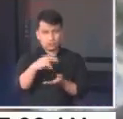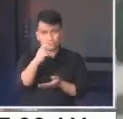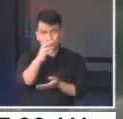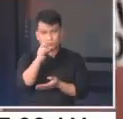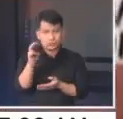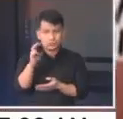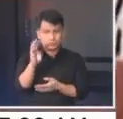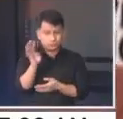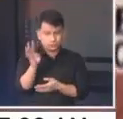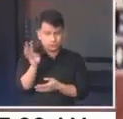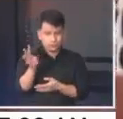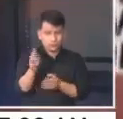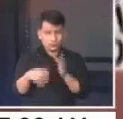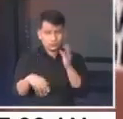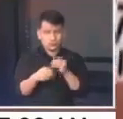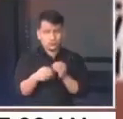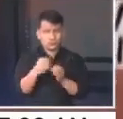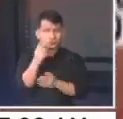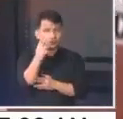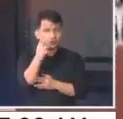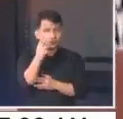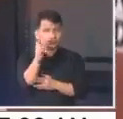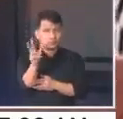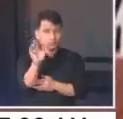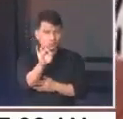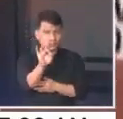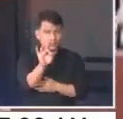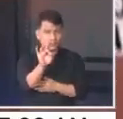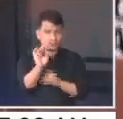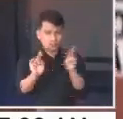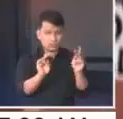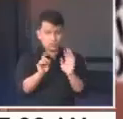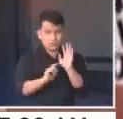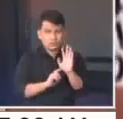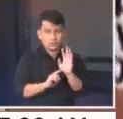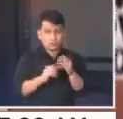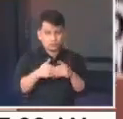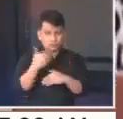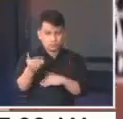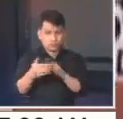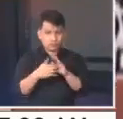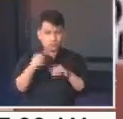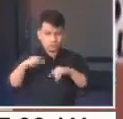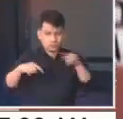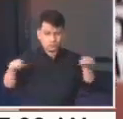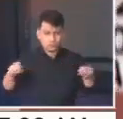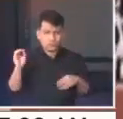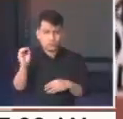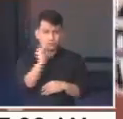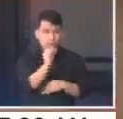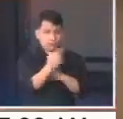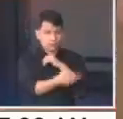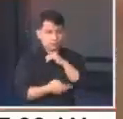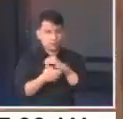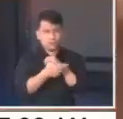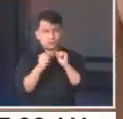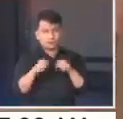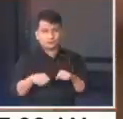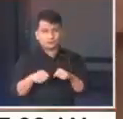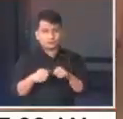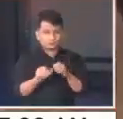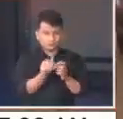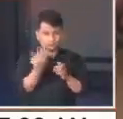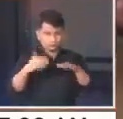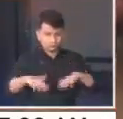7,640 na pamilya o halos 38,000 residente ang inilikas sa iba't ibang lugar sa rehiyon. Ilang